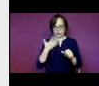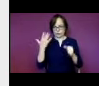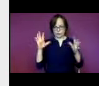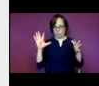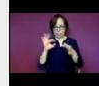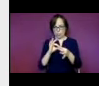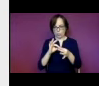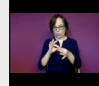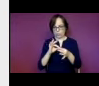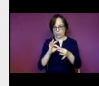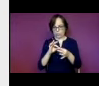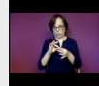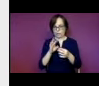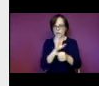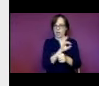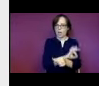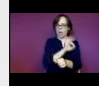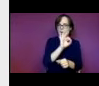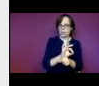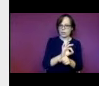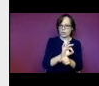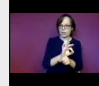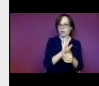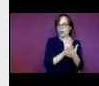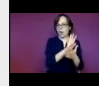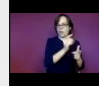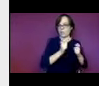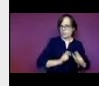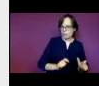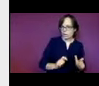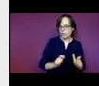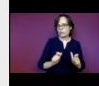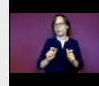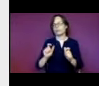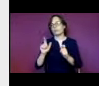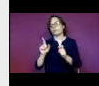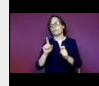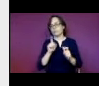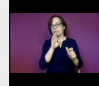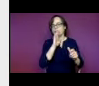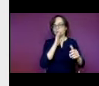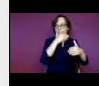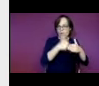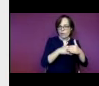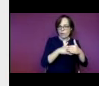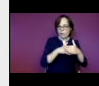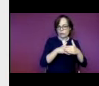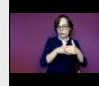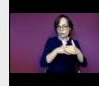takich architektury o charakterze wiejskim, zlokalizowanej wewnątrz takiej